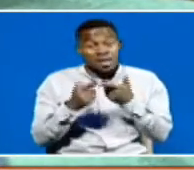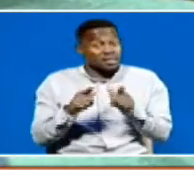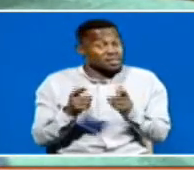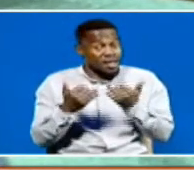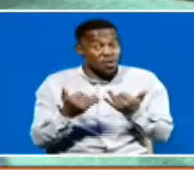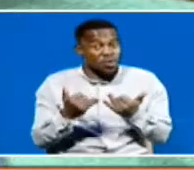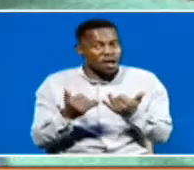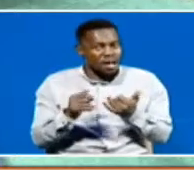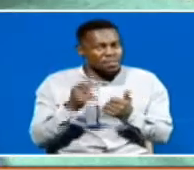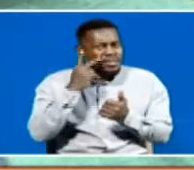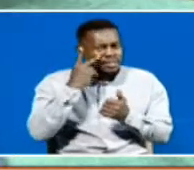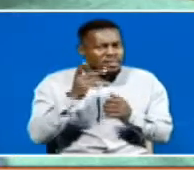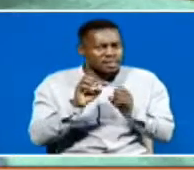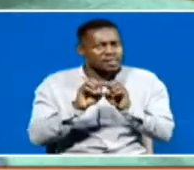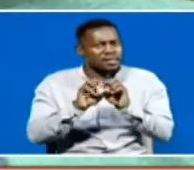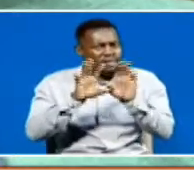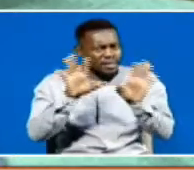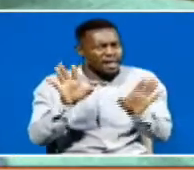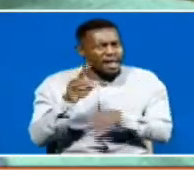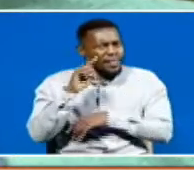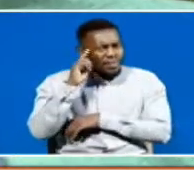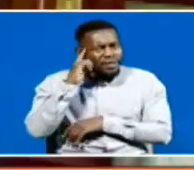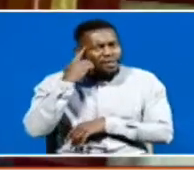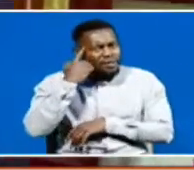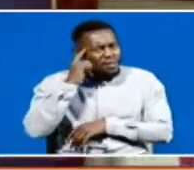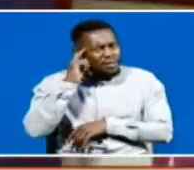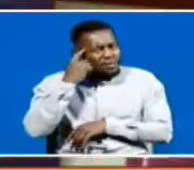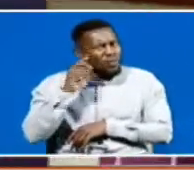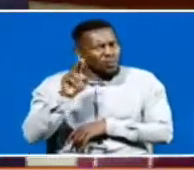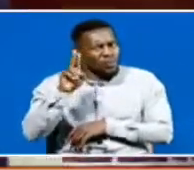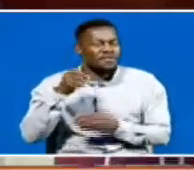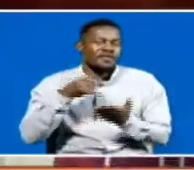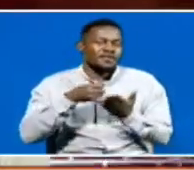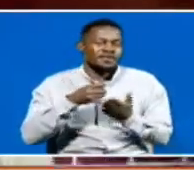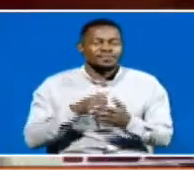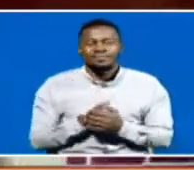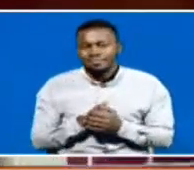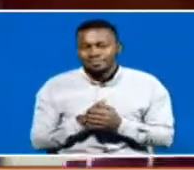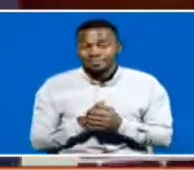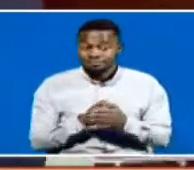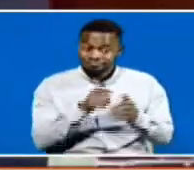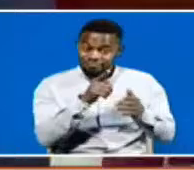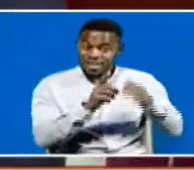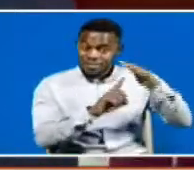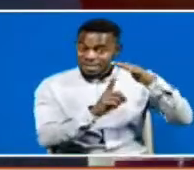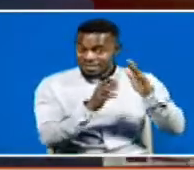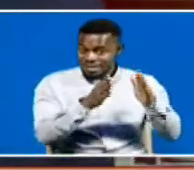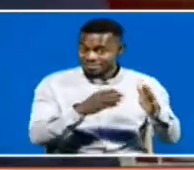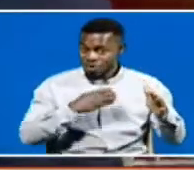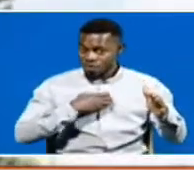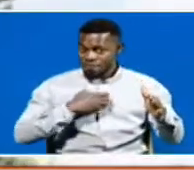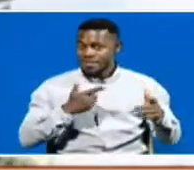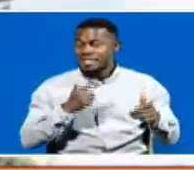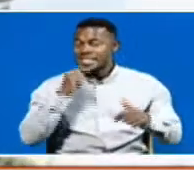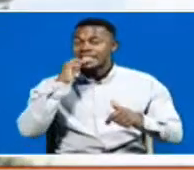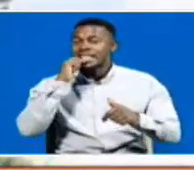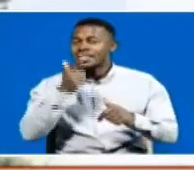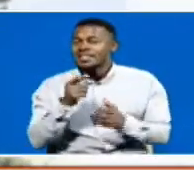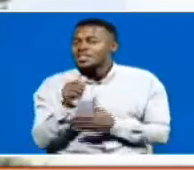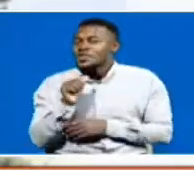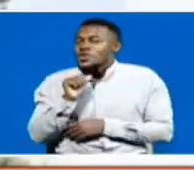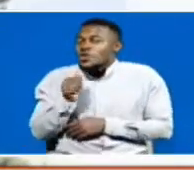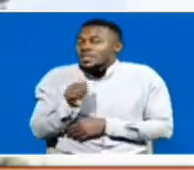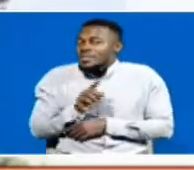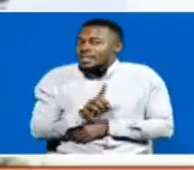indication that yes, it looks like Rotich anadai haikuwa wazi kwake mwanzo kuhusu kuhusika kwa Kenyatta